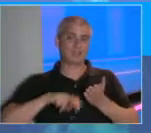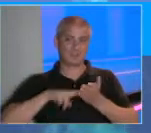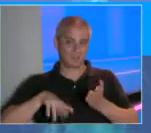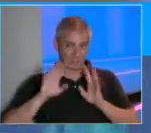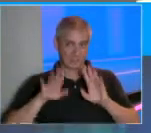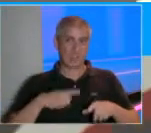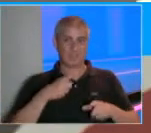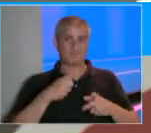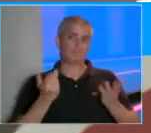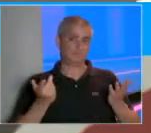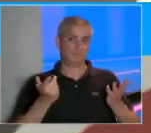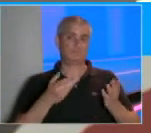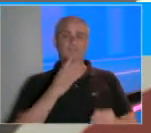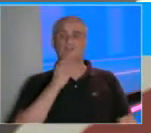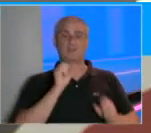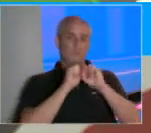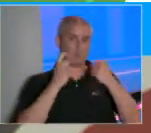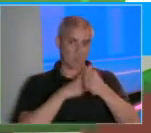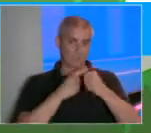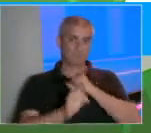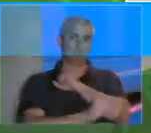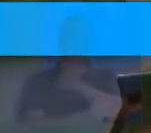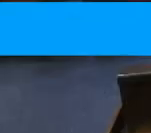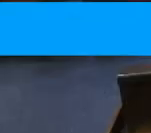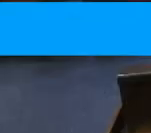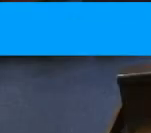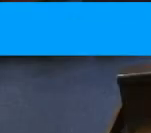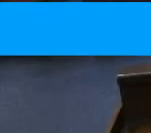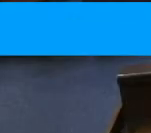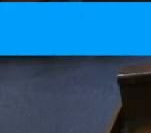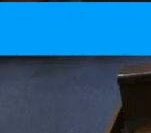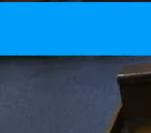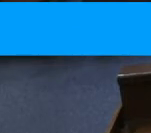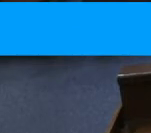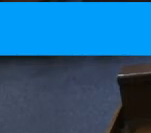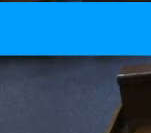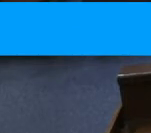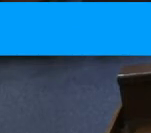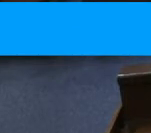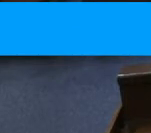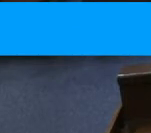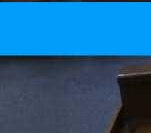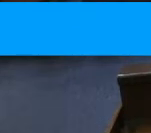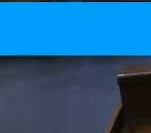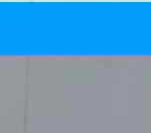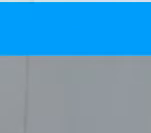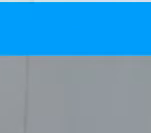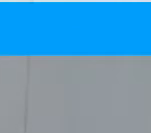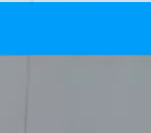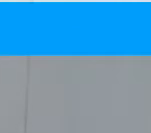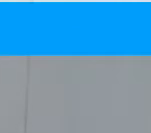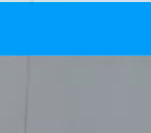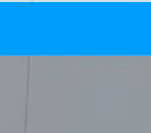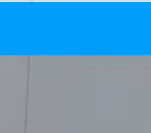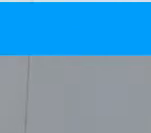אלא גם היום ביהדות התורה, סגן שר החינוך מאיר פרוש, מתפטר מהכנסת, במקומו ייכנס יצחק פינדרוס.